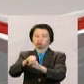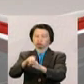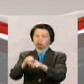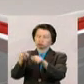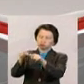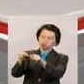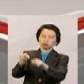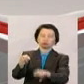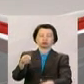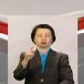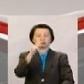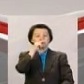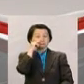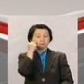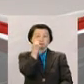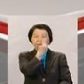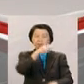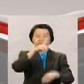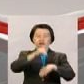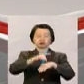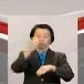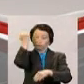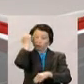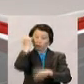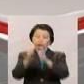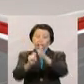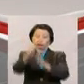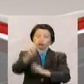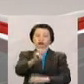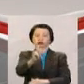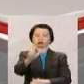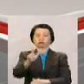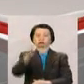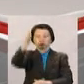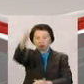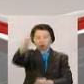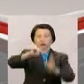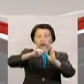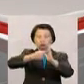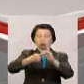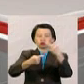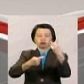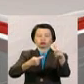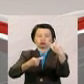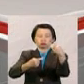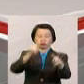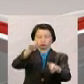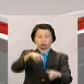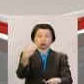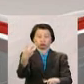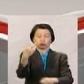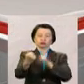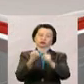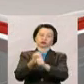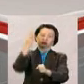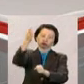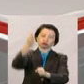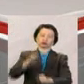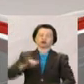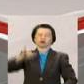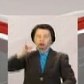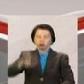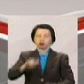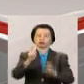Menteri Datuk Seri Najib Tun Razak di Mahkamah Tinggi Kuala Lumpur yang dijadual bermula 12 Februari tahun depan. Ya, Peguam Kanan